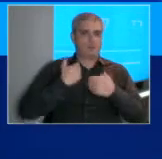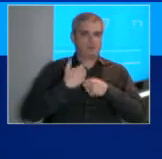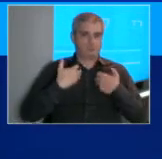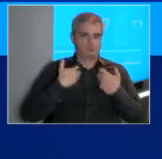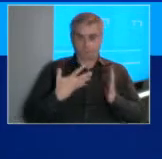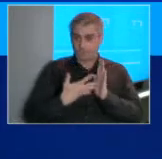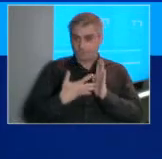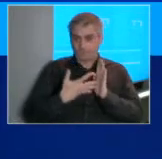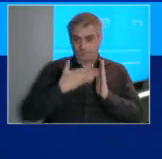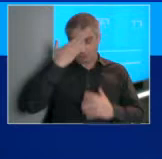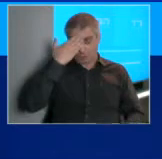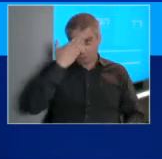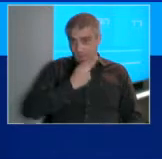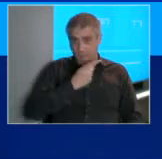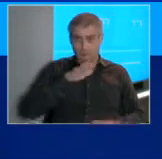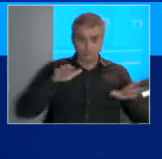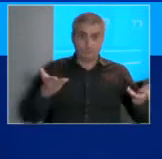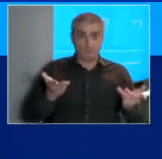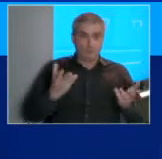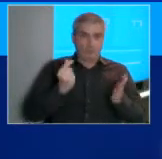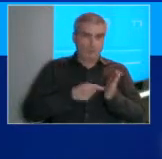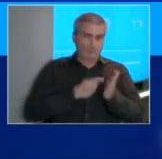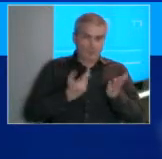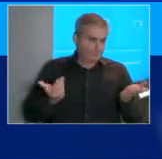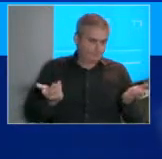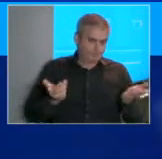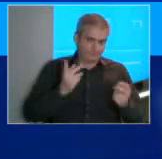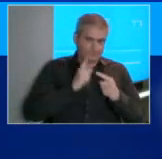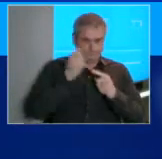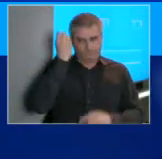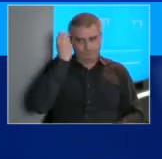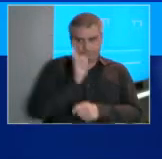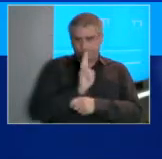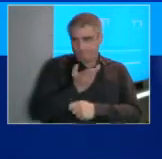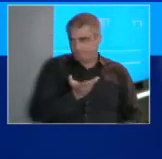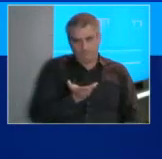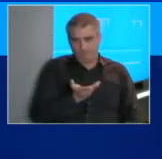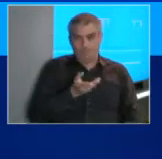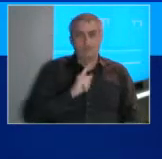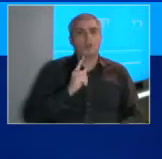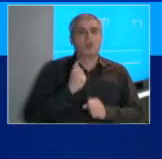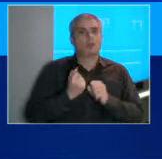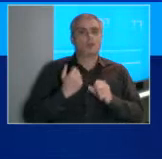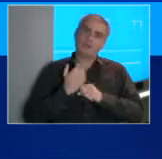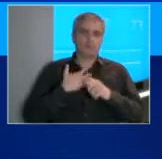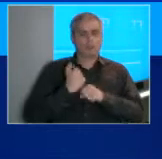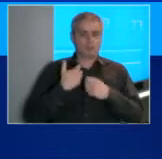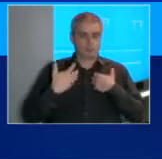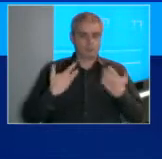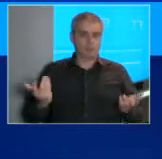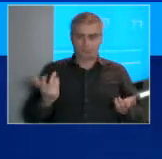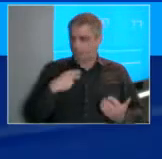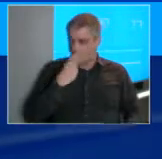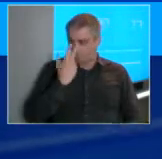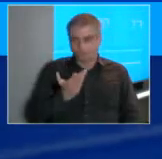למשל, בדיקות החום האלה בשדות התעופה, הם הרבה פעמים, הם בדיוק הבלוף הזה שרק נראה. לפחות לא התיימרו לעשות משהו, אבל אין ספק שאתה